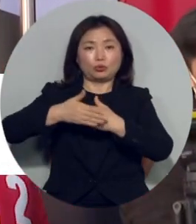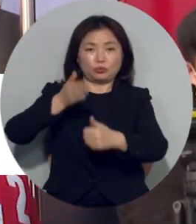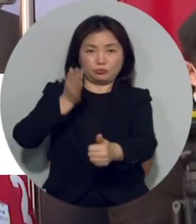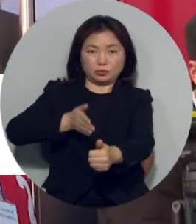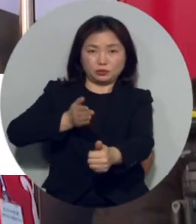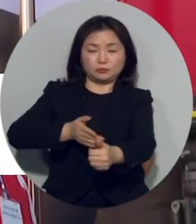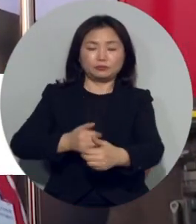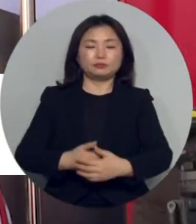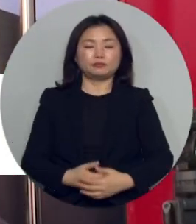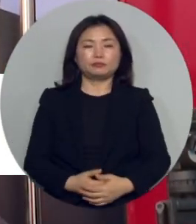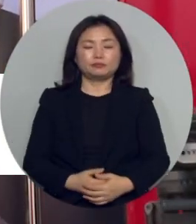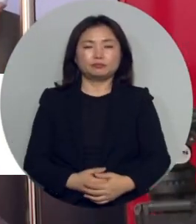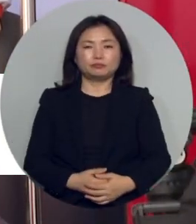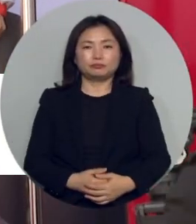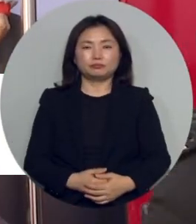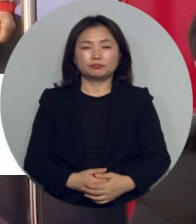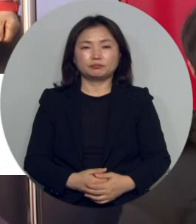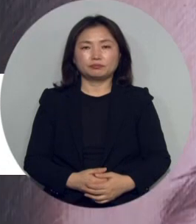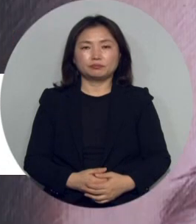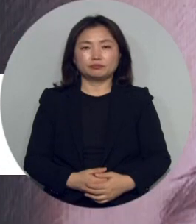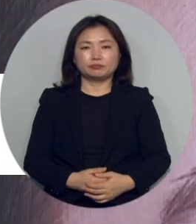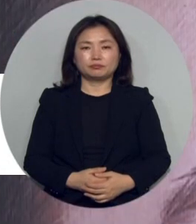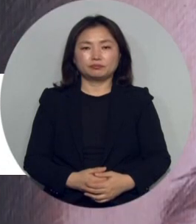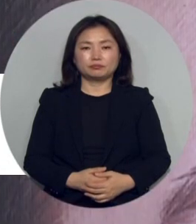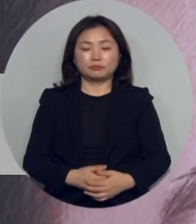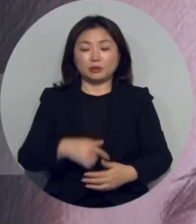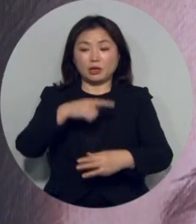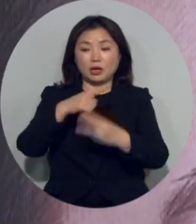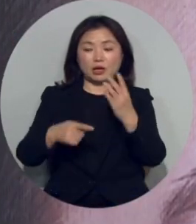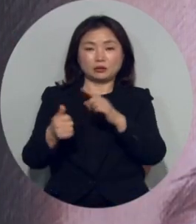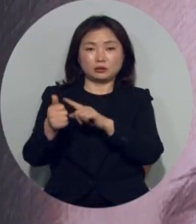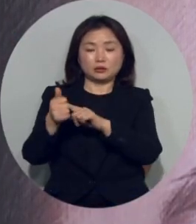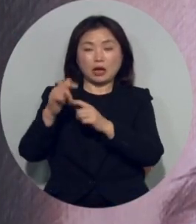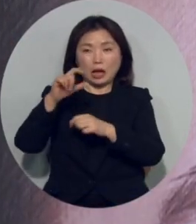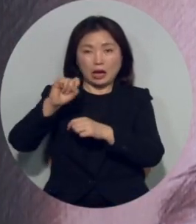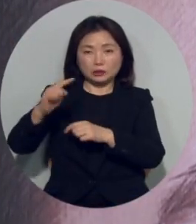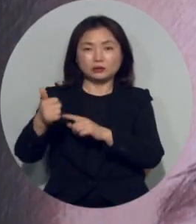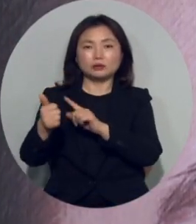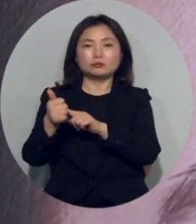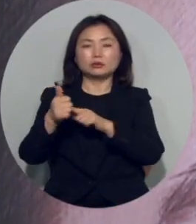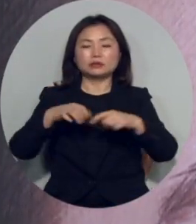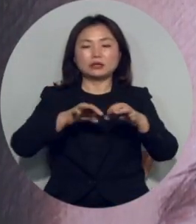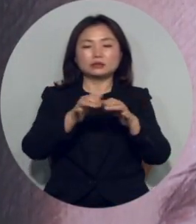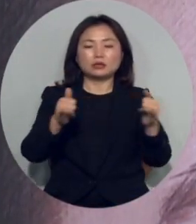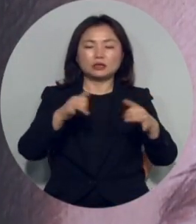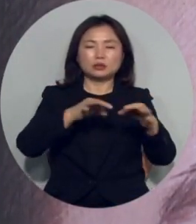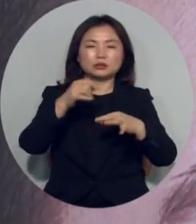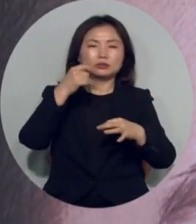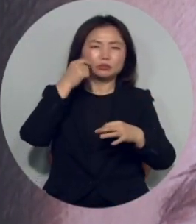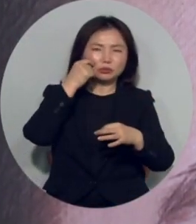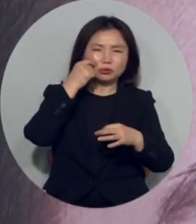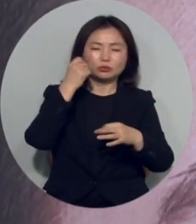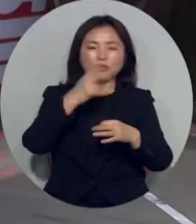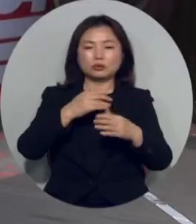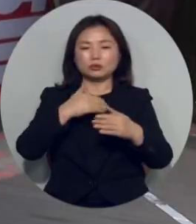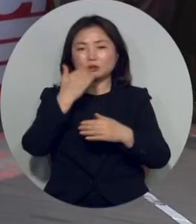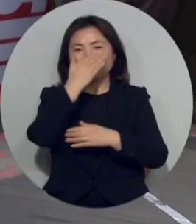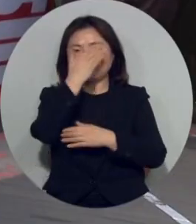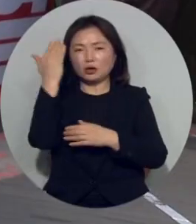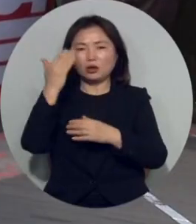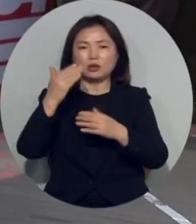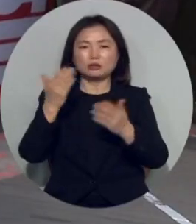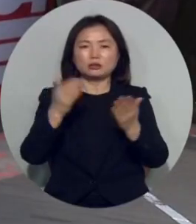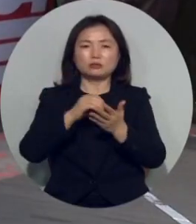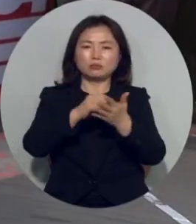줄 것을 호소했습니다. 안 대표는 이번 정권 들어 상인들은 장사하지 못하고 청년들은